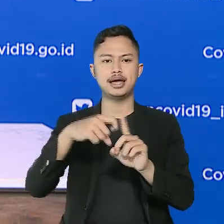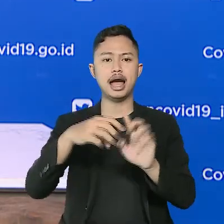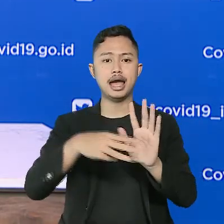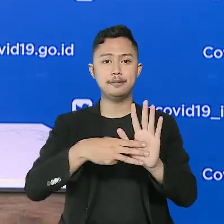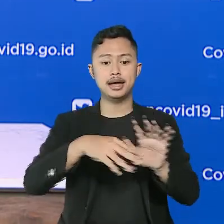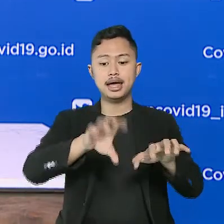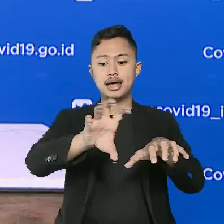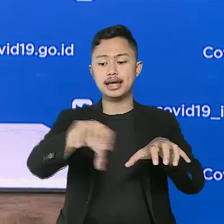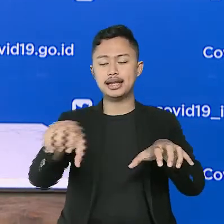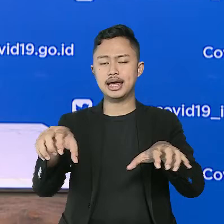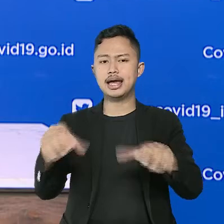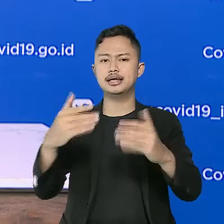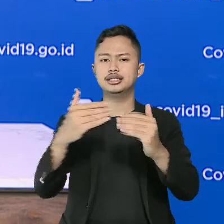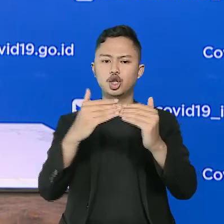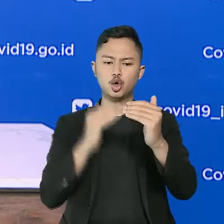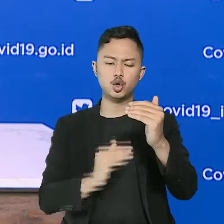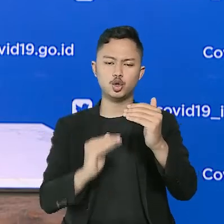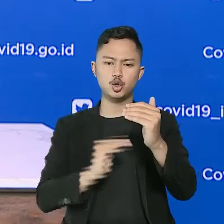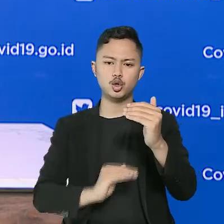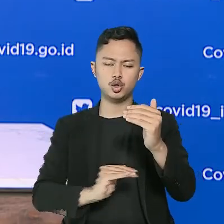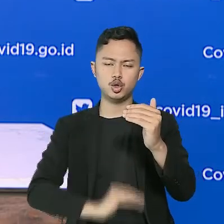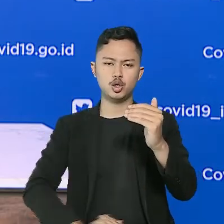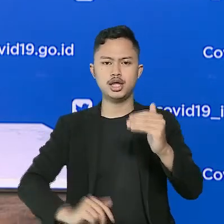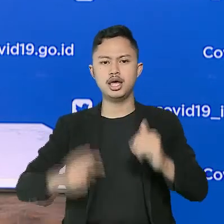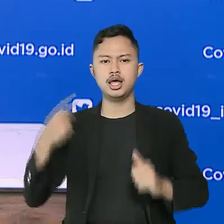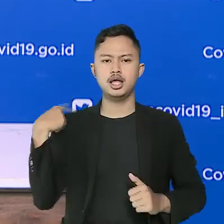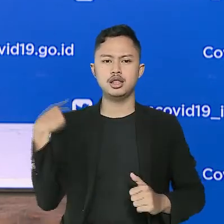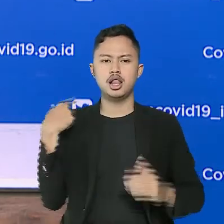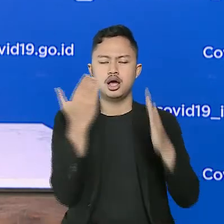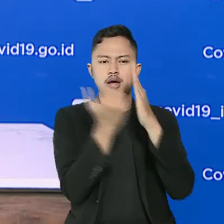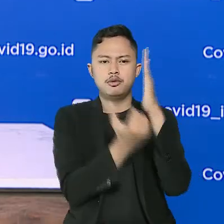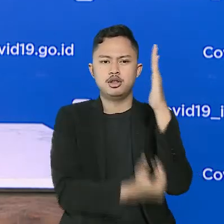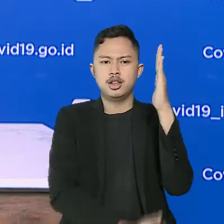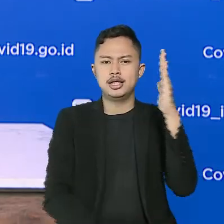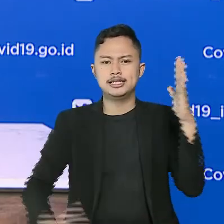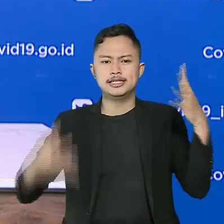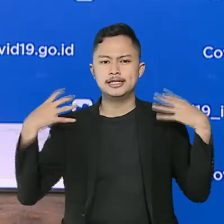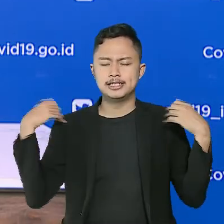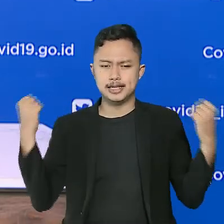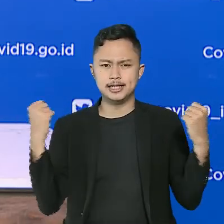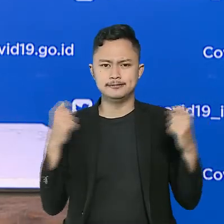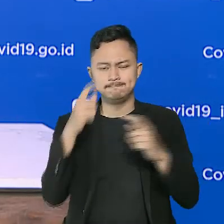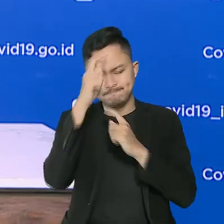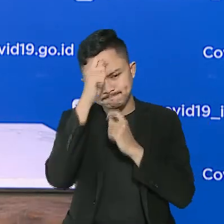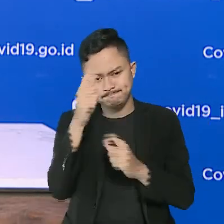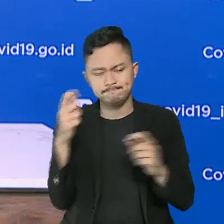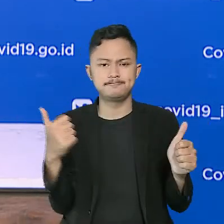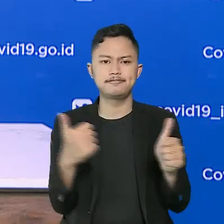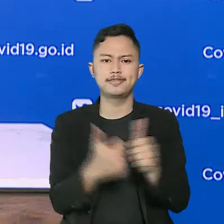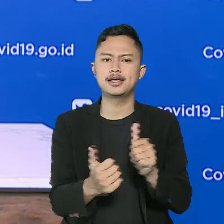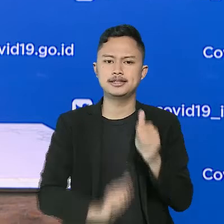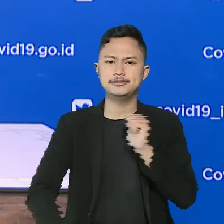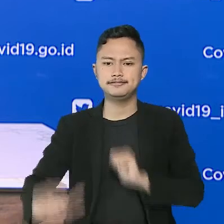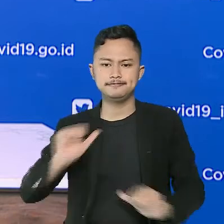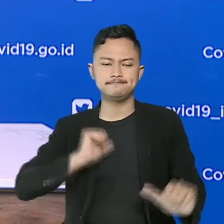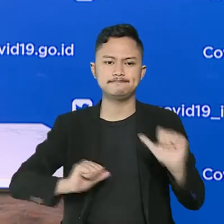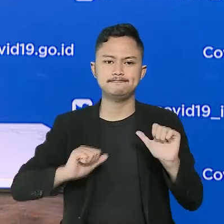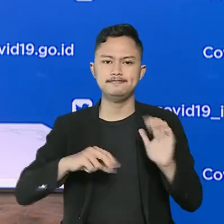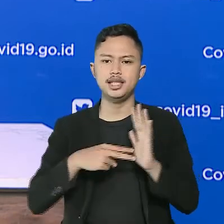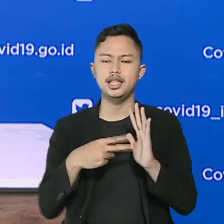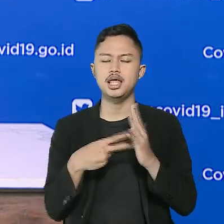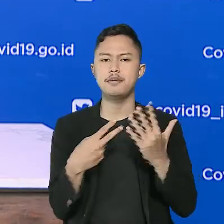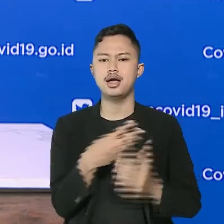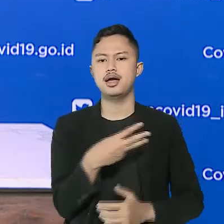itu, masyarakat diminta untuk dapat konsisten menjalankan protokol kesehatan selama menjalankan aktivitas,